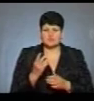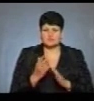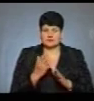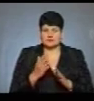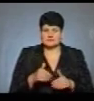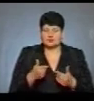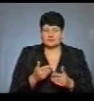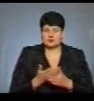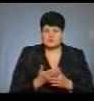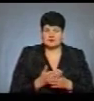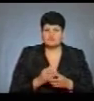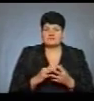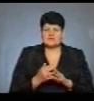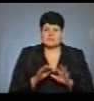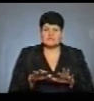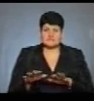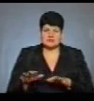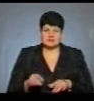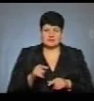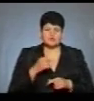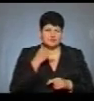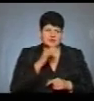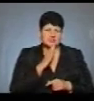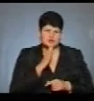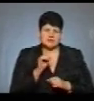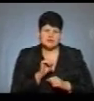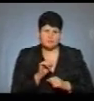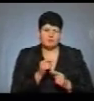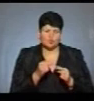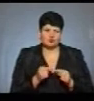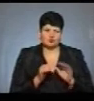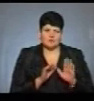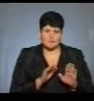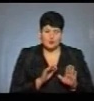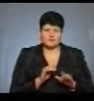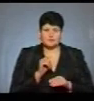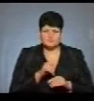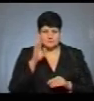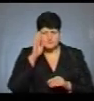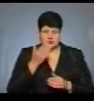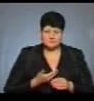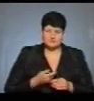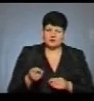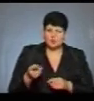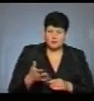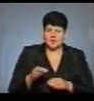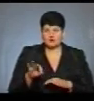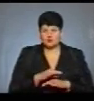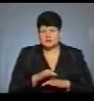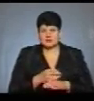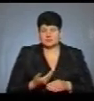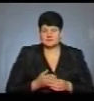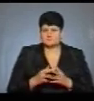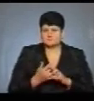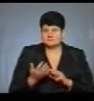за субсидіями, то в сільській місцевості, те, що дзвонила жіночка з Теребовлі, ми уточнимо, бо там чоловік проживає в місті Тернополі, а дружина проживає в